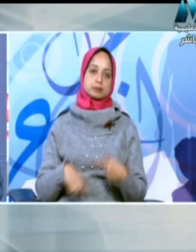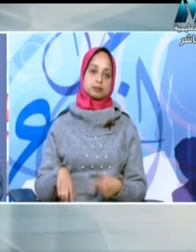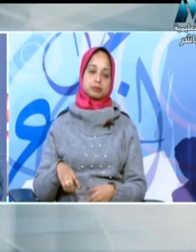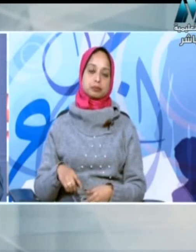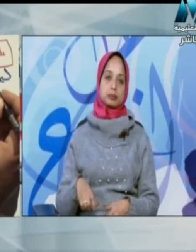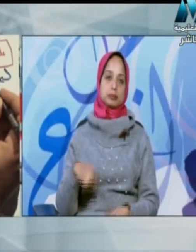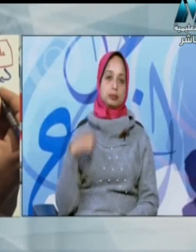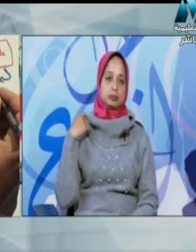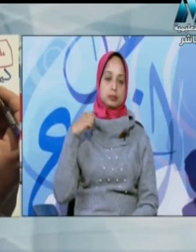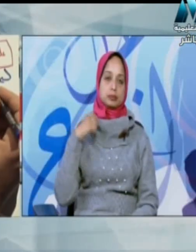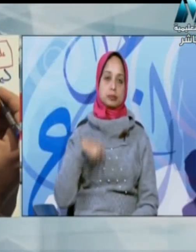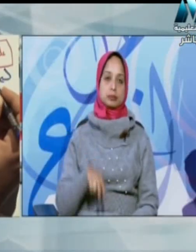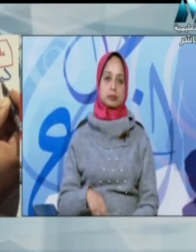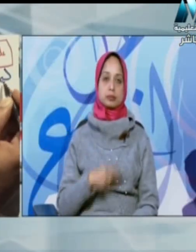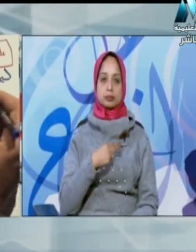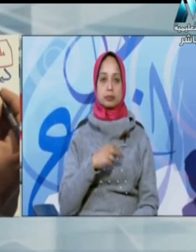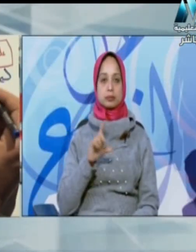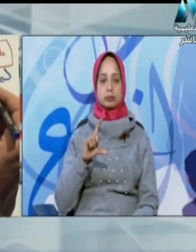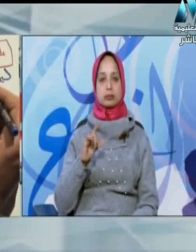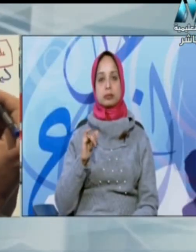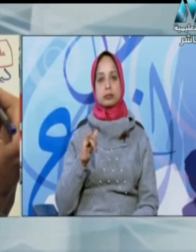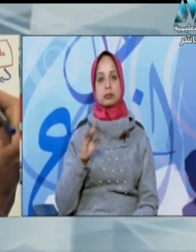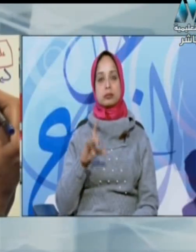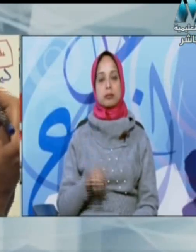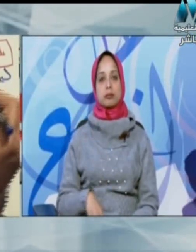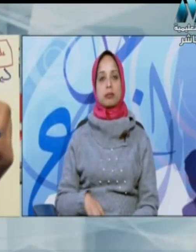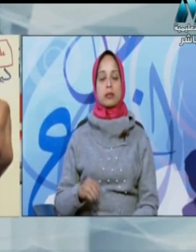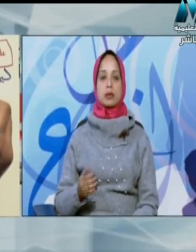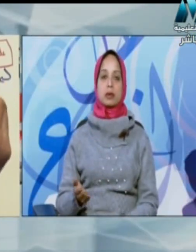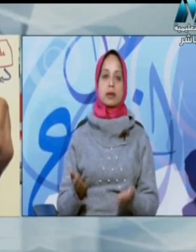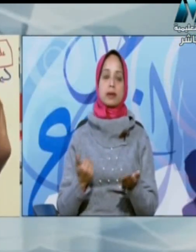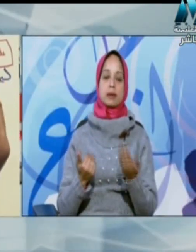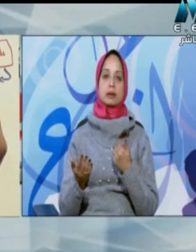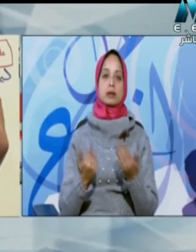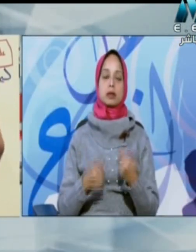الوزاره لتحديد وفد